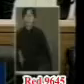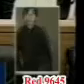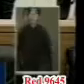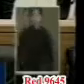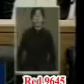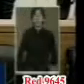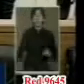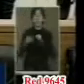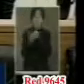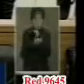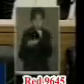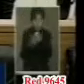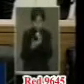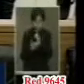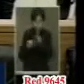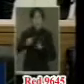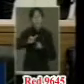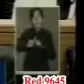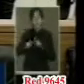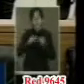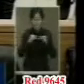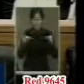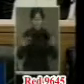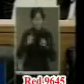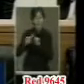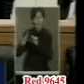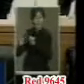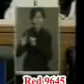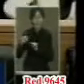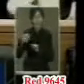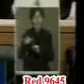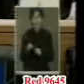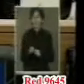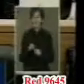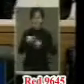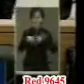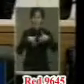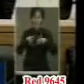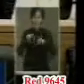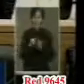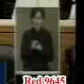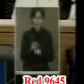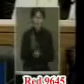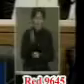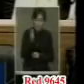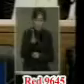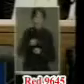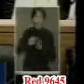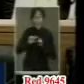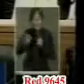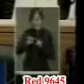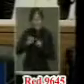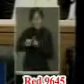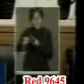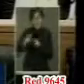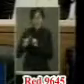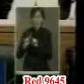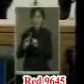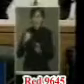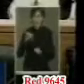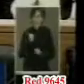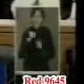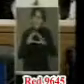เสพติดท่านประธานที่เคารพนั่นไม่ใช่การชุมนุมโดยสงบปราศจากอาวุธนี่เป็นการชุมนุ